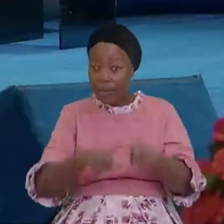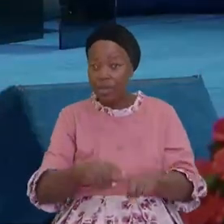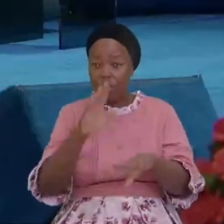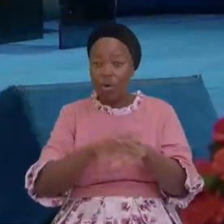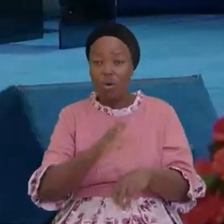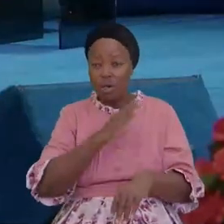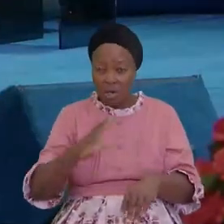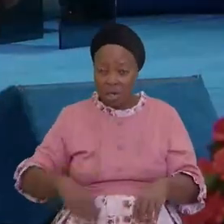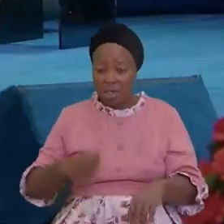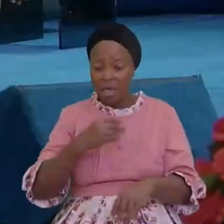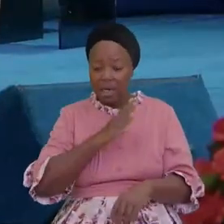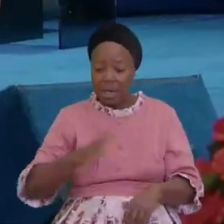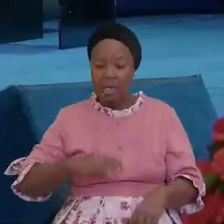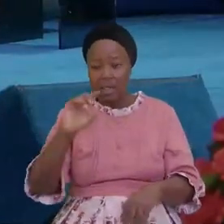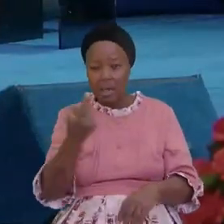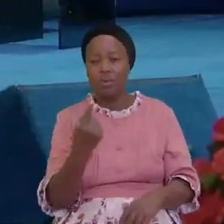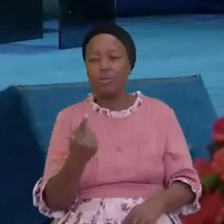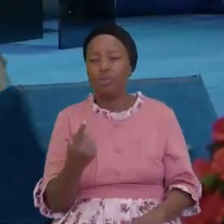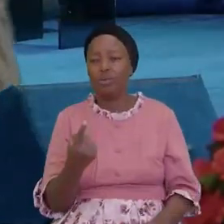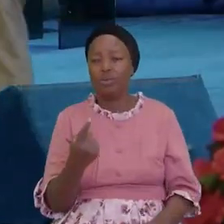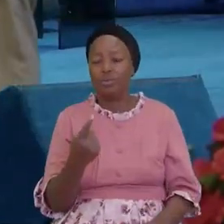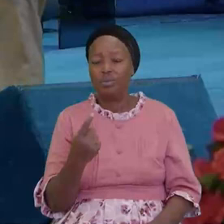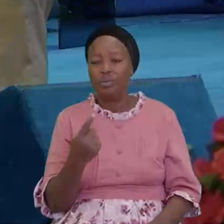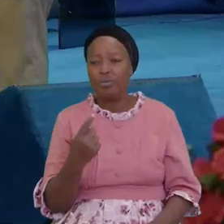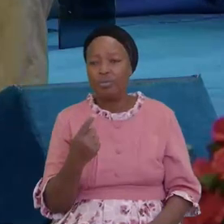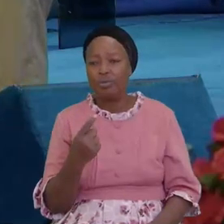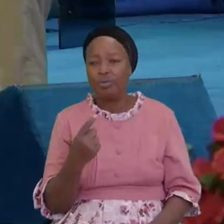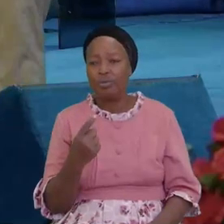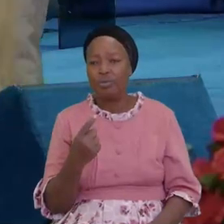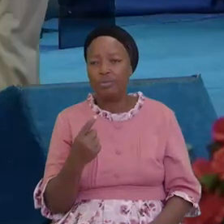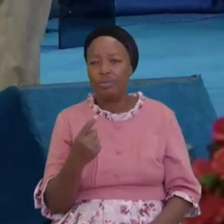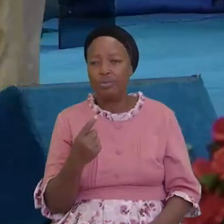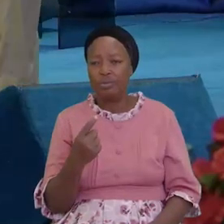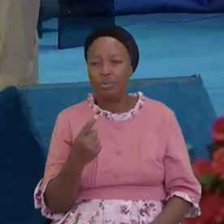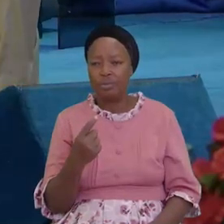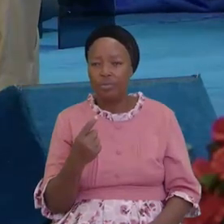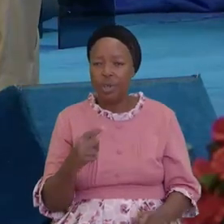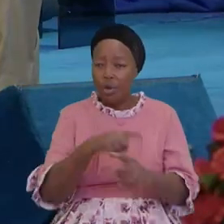Quand tu sais que ton salut dépend de Christ et de Christ seul,